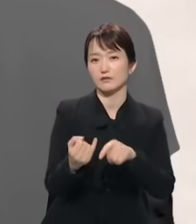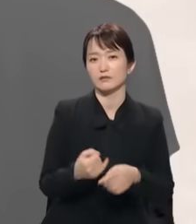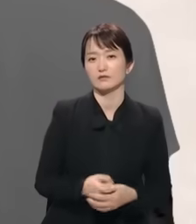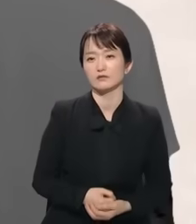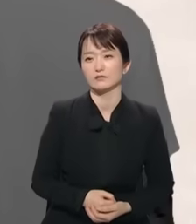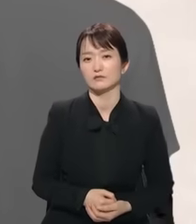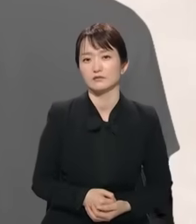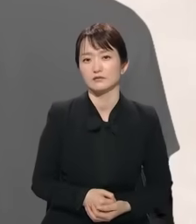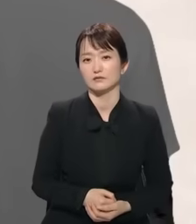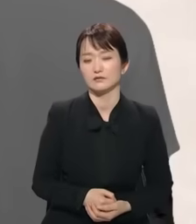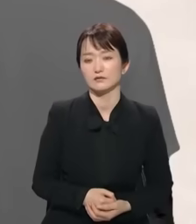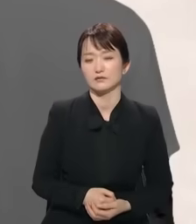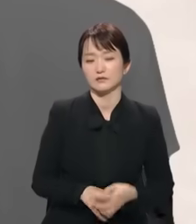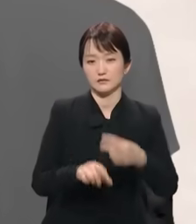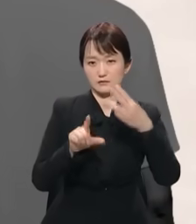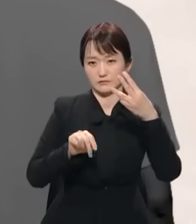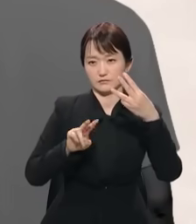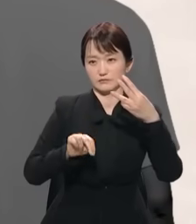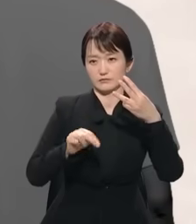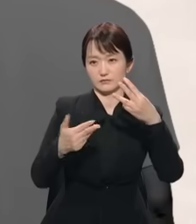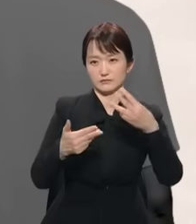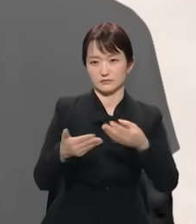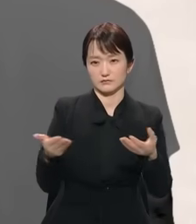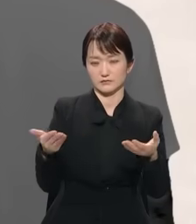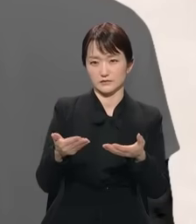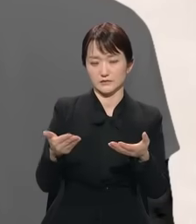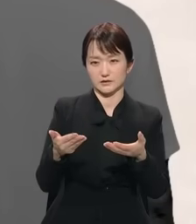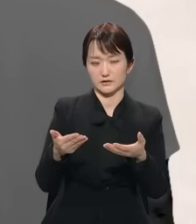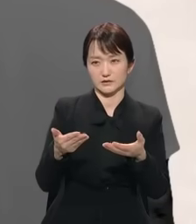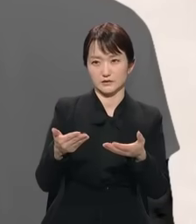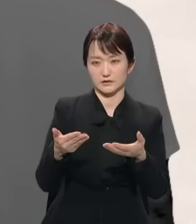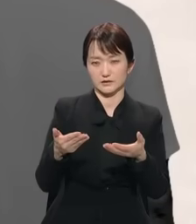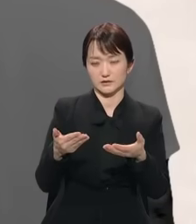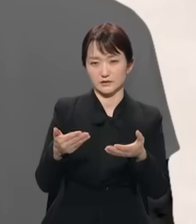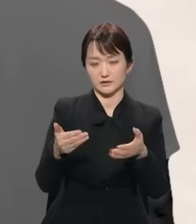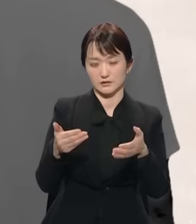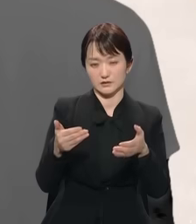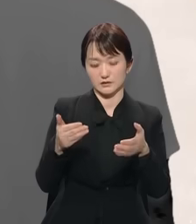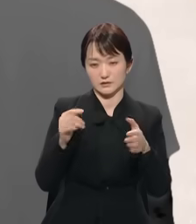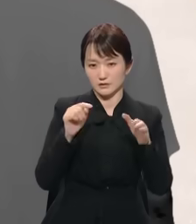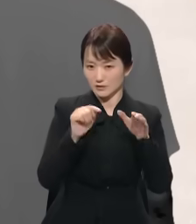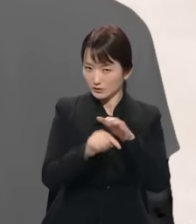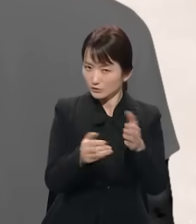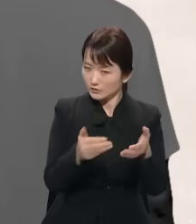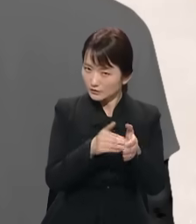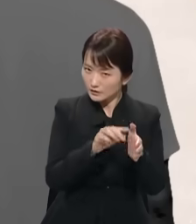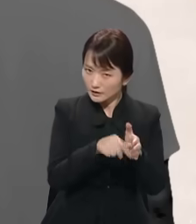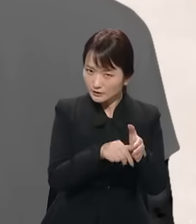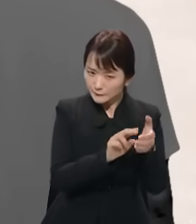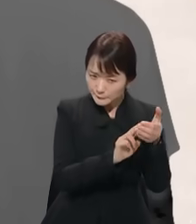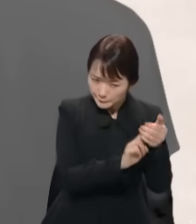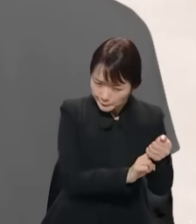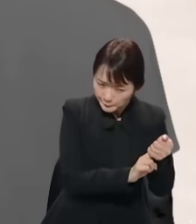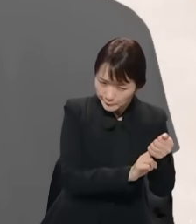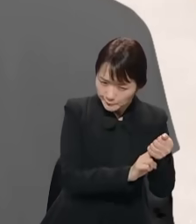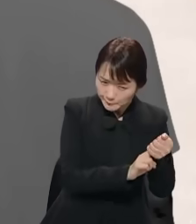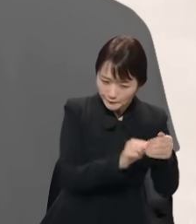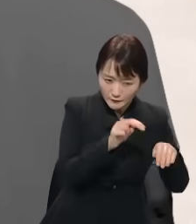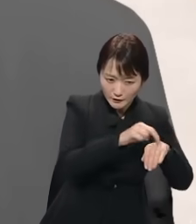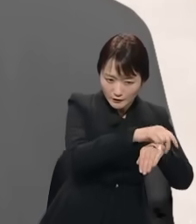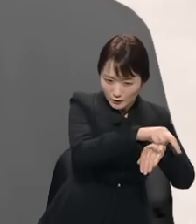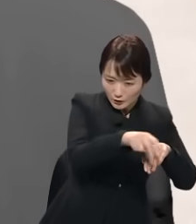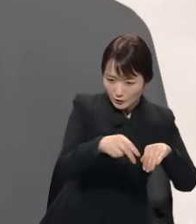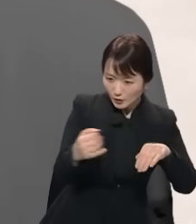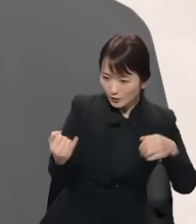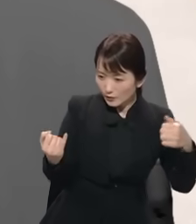했었는데, 실제로 3월 28일 날 출퇴근길에 잠복했다가 둔기 공격을 실행을 했고요. 피해자 아들의 얘기에